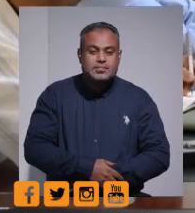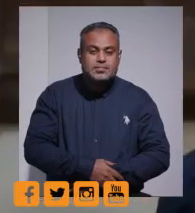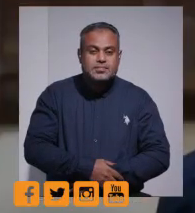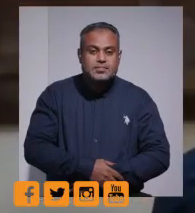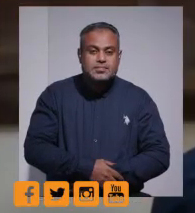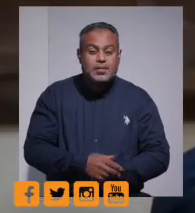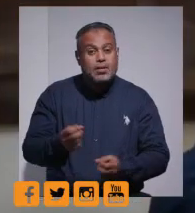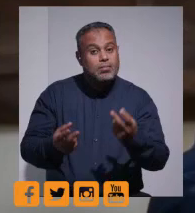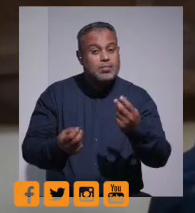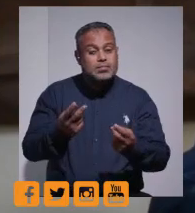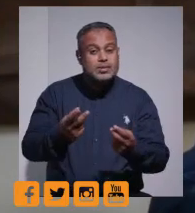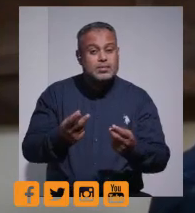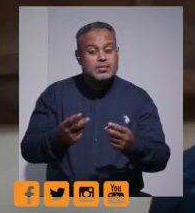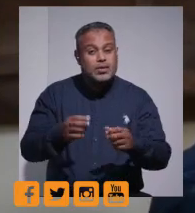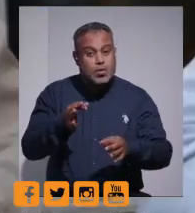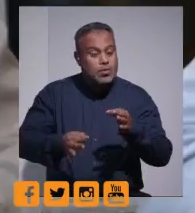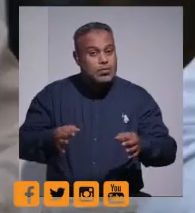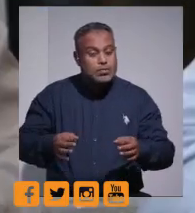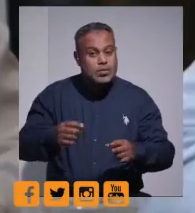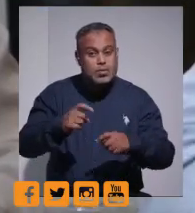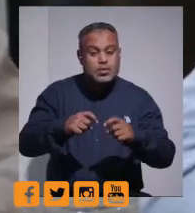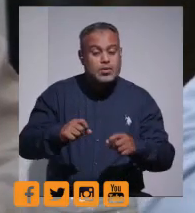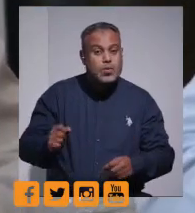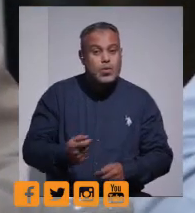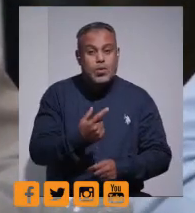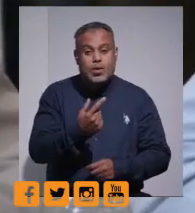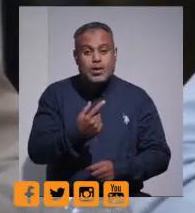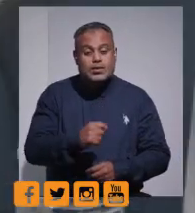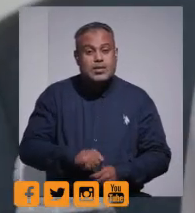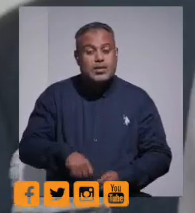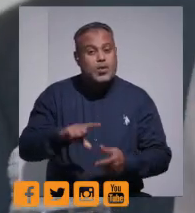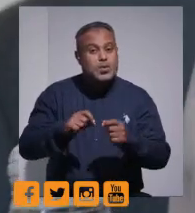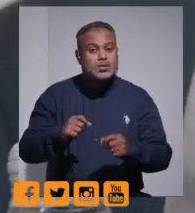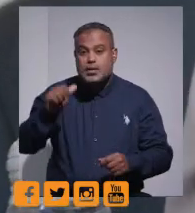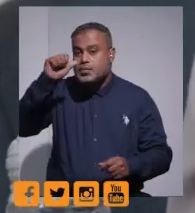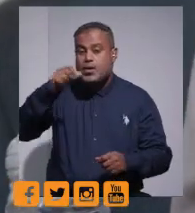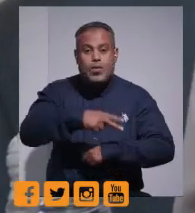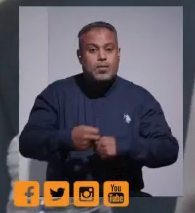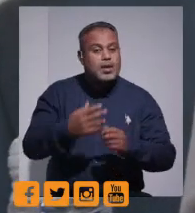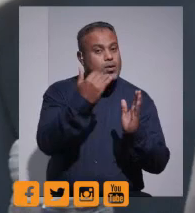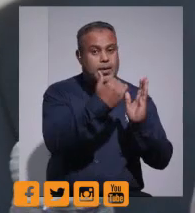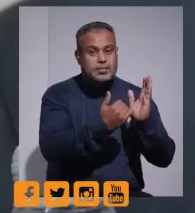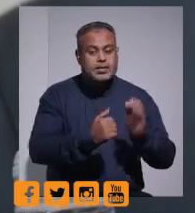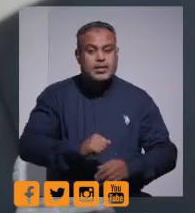مناقشه خطه المؤسسات والوحدات التابعه لوزاره المياه والبيئه وبرامجها